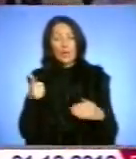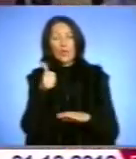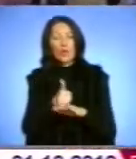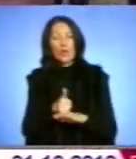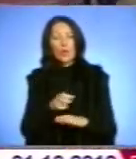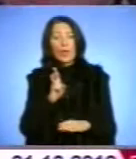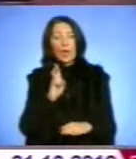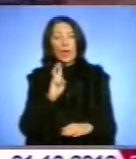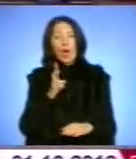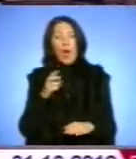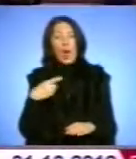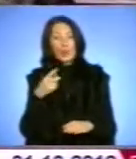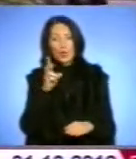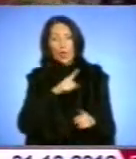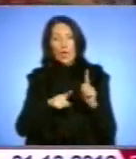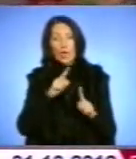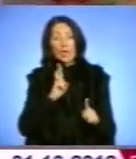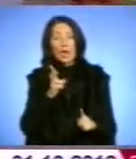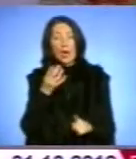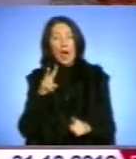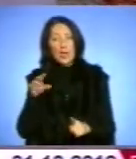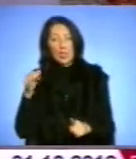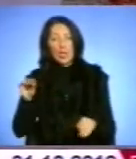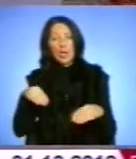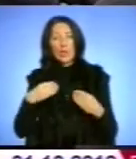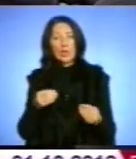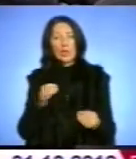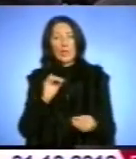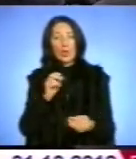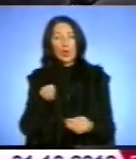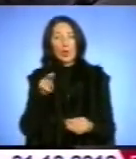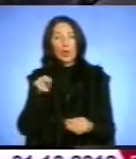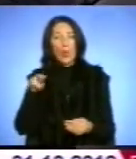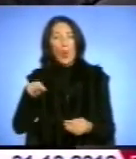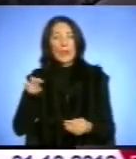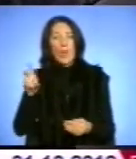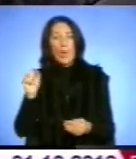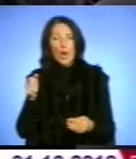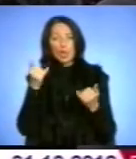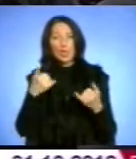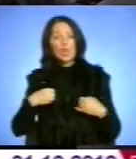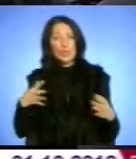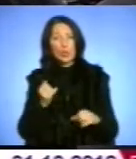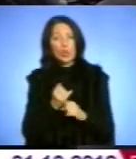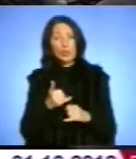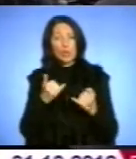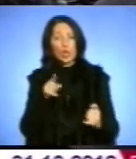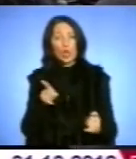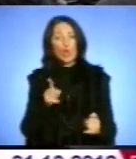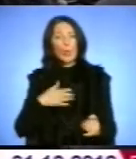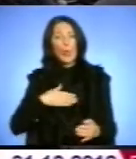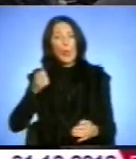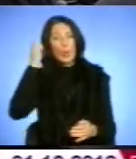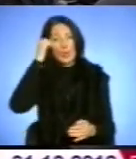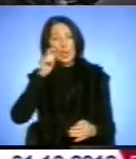Кайди передав керуючий справами апарату обласної ради Ігор Дулеба. Сьогоднішнє свято – це зроблено для того, щоб ми пам'ятали, що